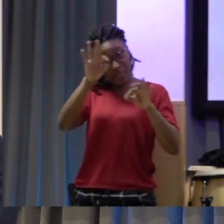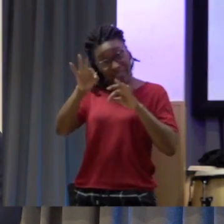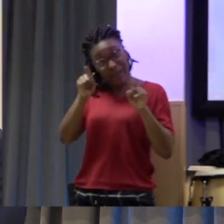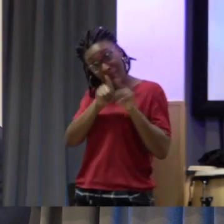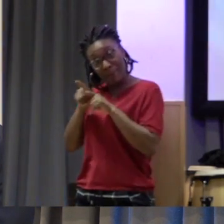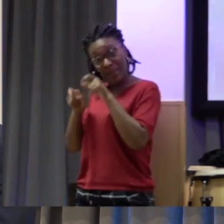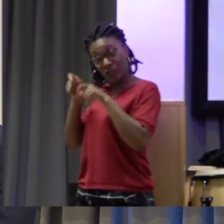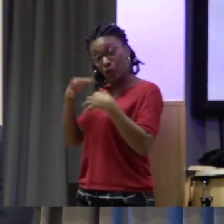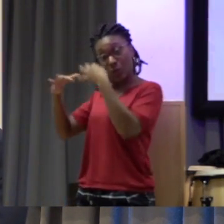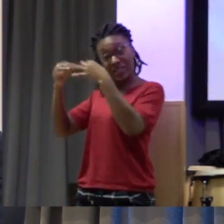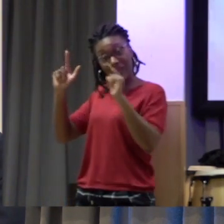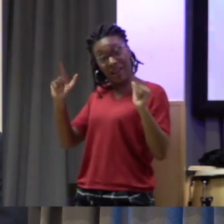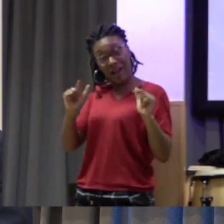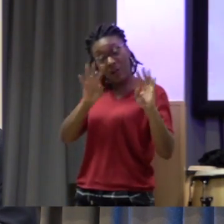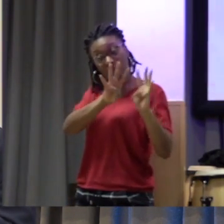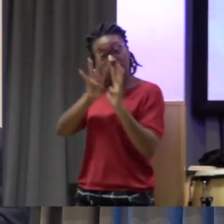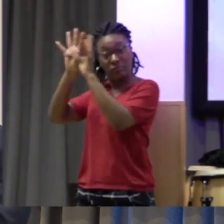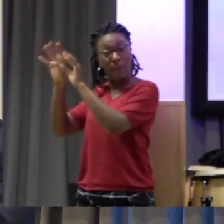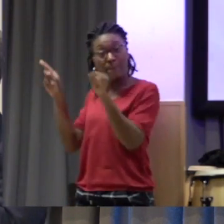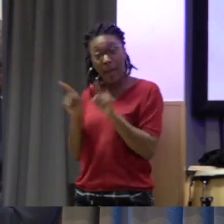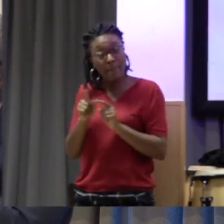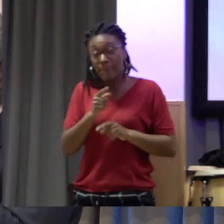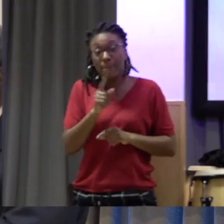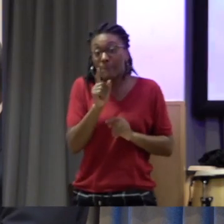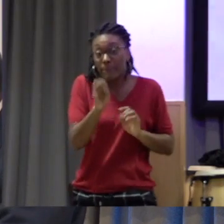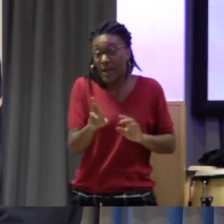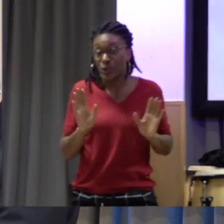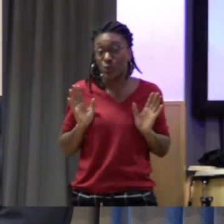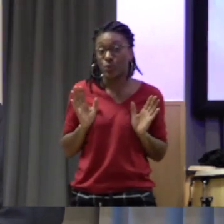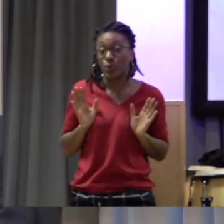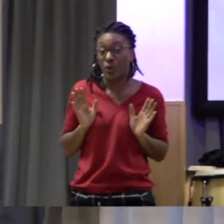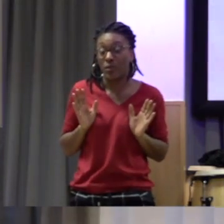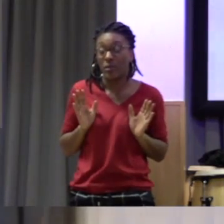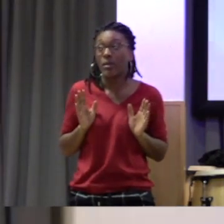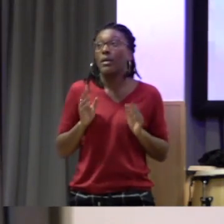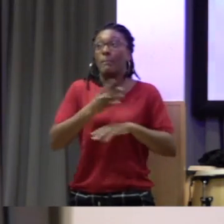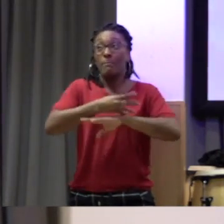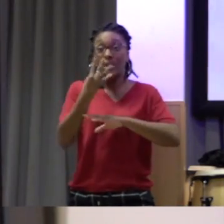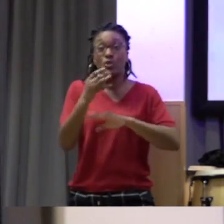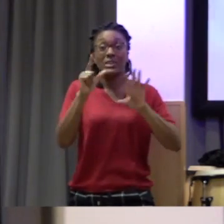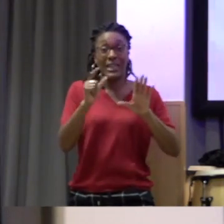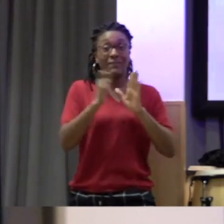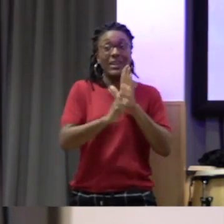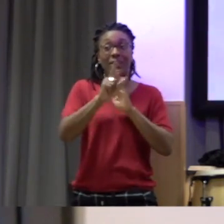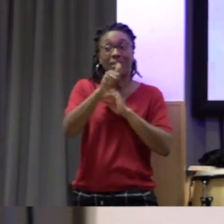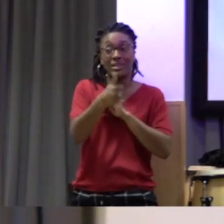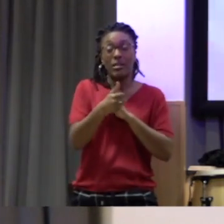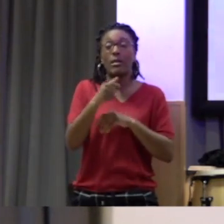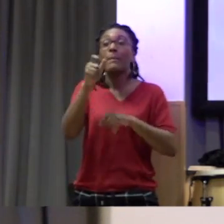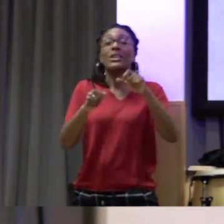suivante. Voyons ce que dit le Seigneur. Dans Matthieu 7, 21, il est dit, « Ceux qui me disent « Seigneur,